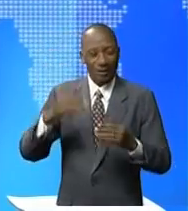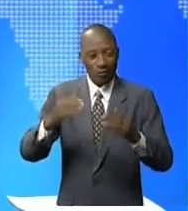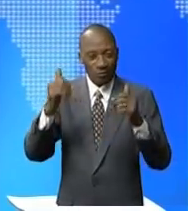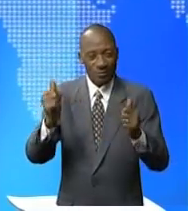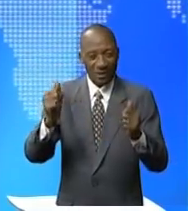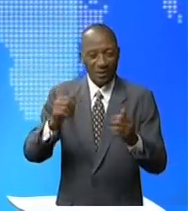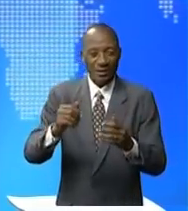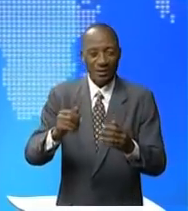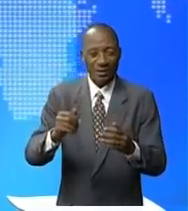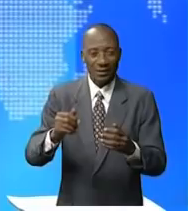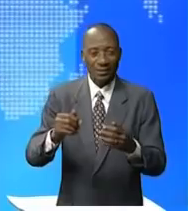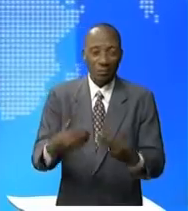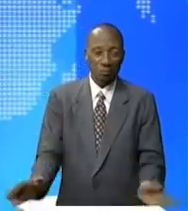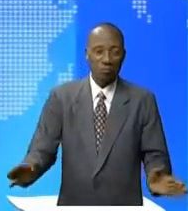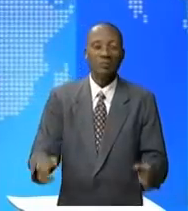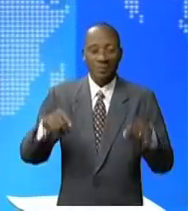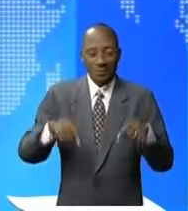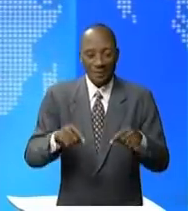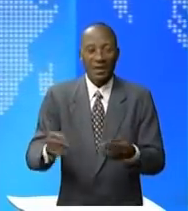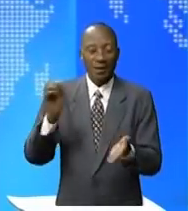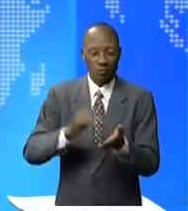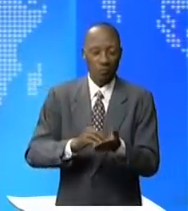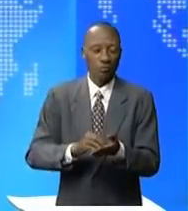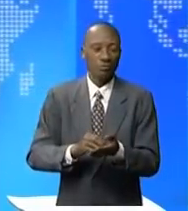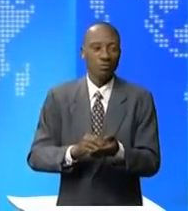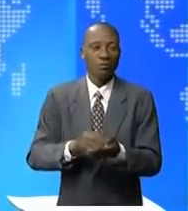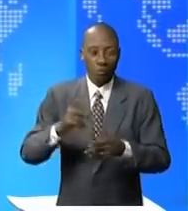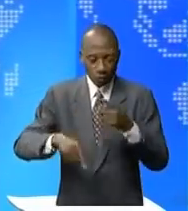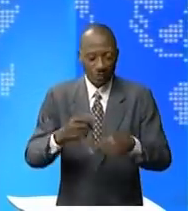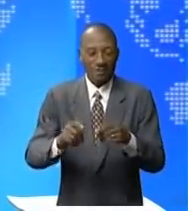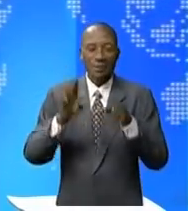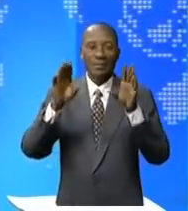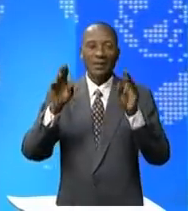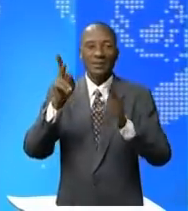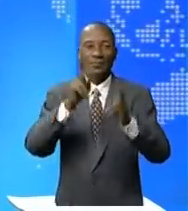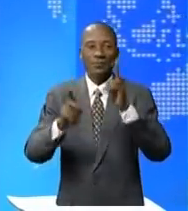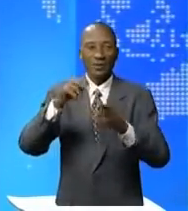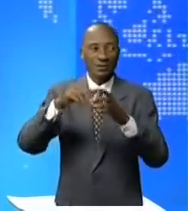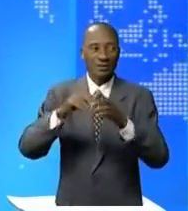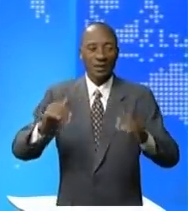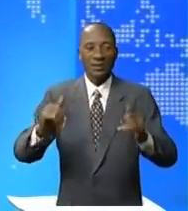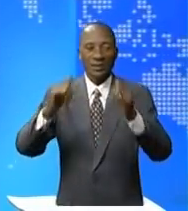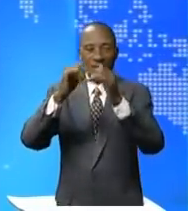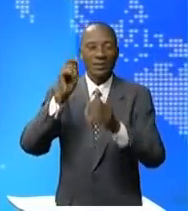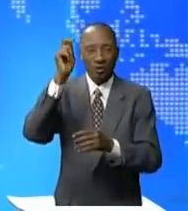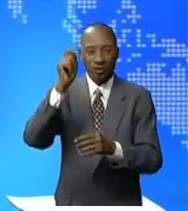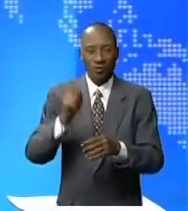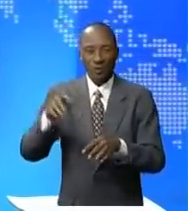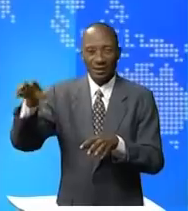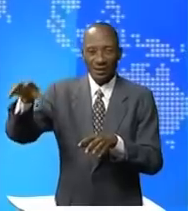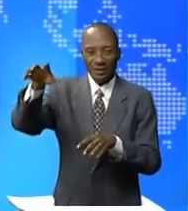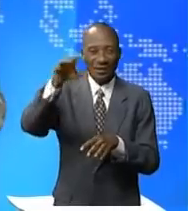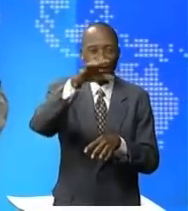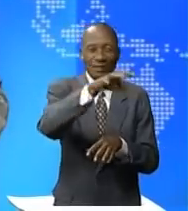de refaire surface avec la mise à la disposition d'un lot important des produits agricoles estimés à 5000